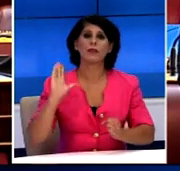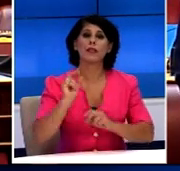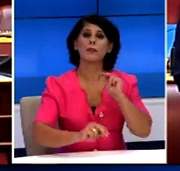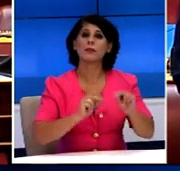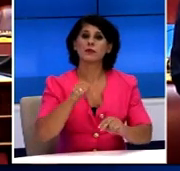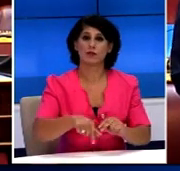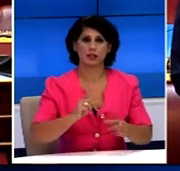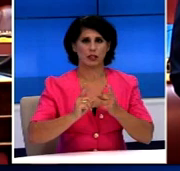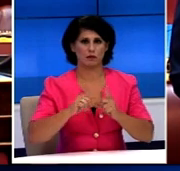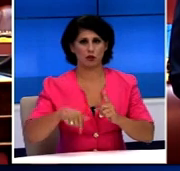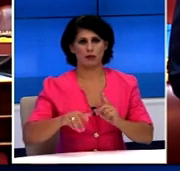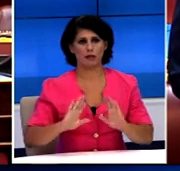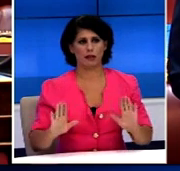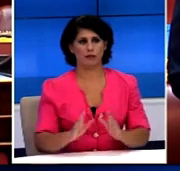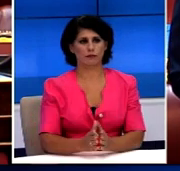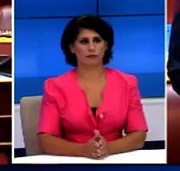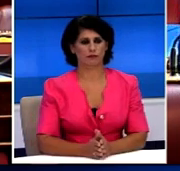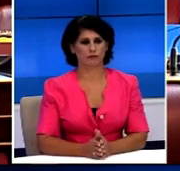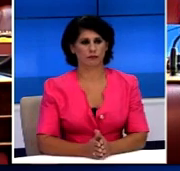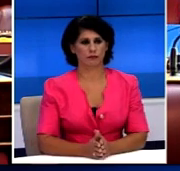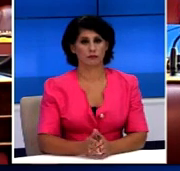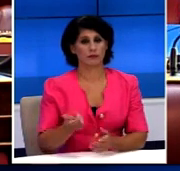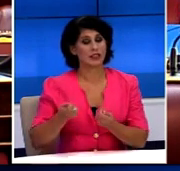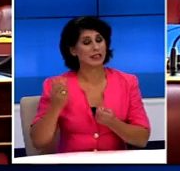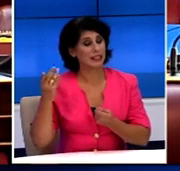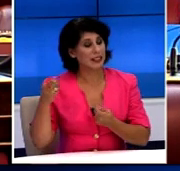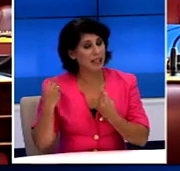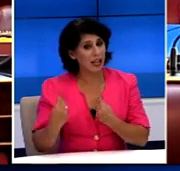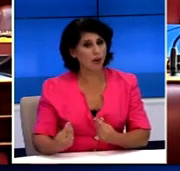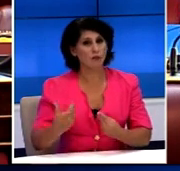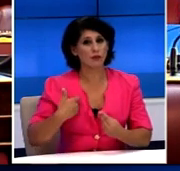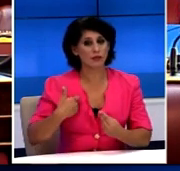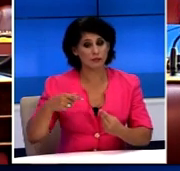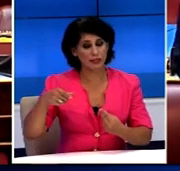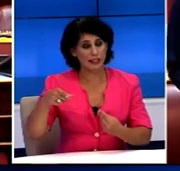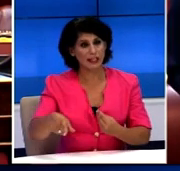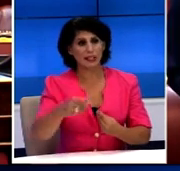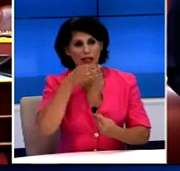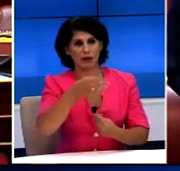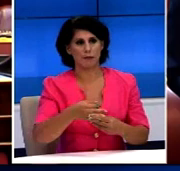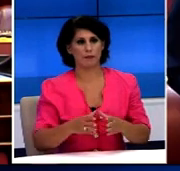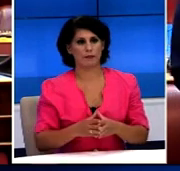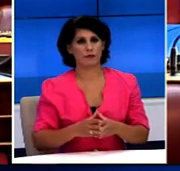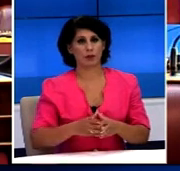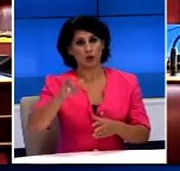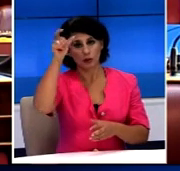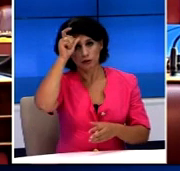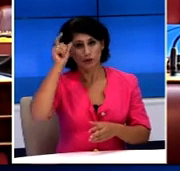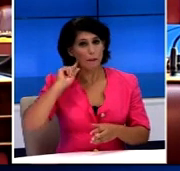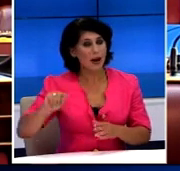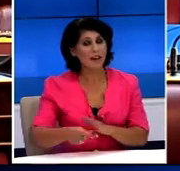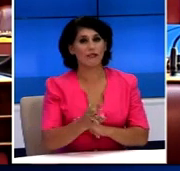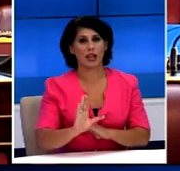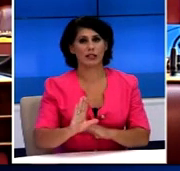αυτή τη συμφωνία σήμερα. Και σας κάνει καλό που εμείς είμαστε εκεί και λέμε ότι η Τουρκία παραβιάζει